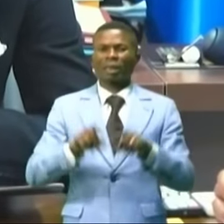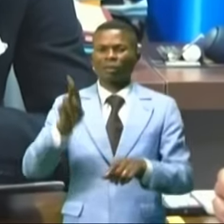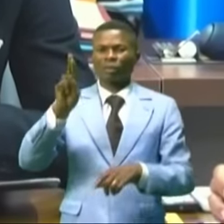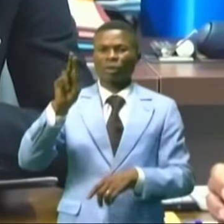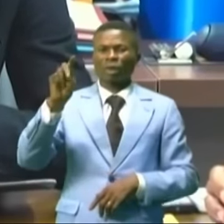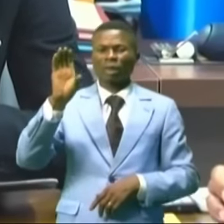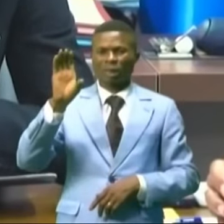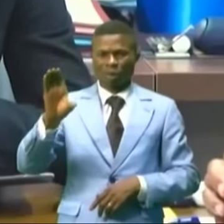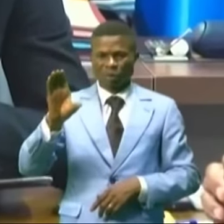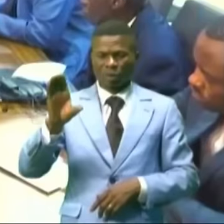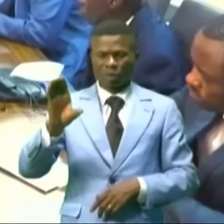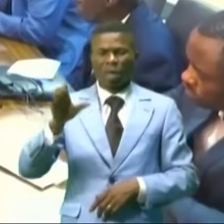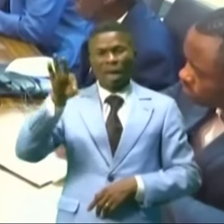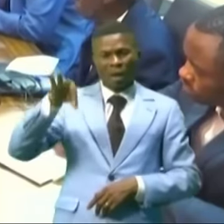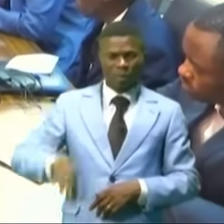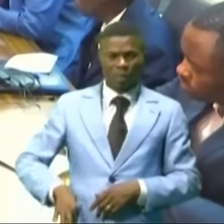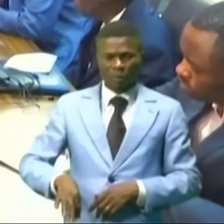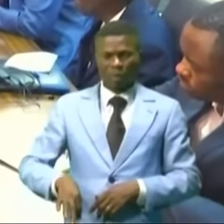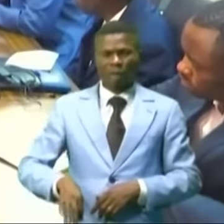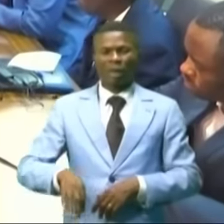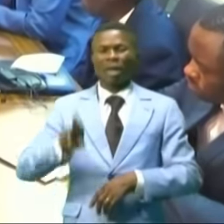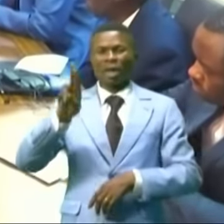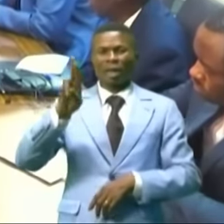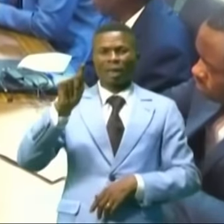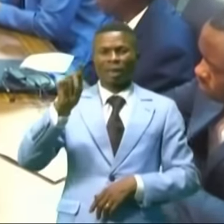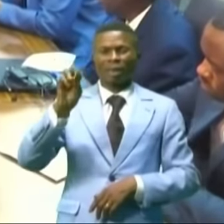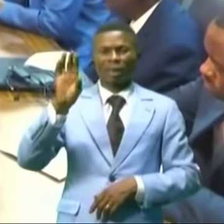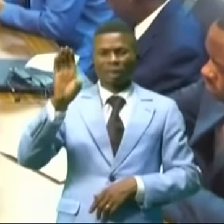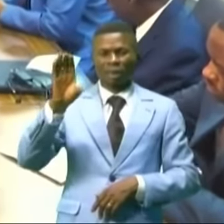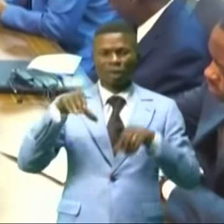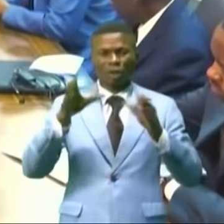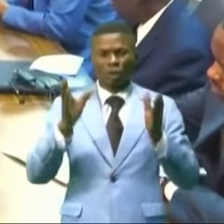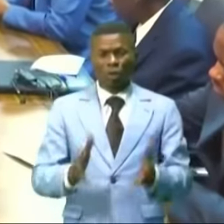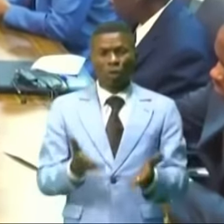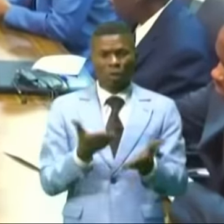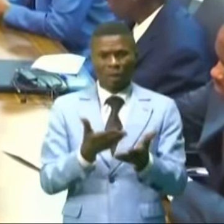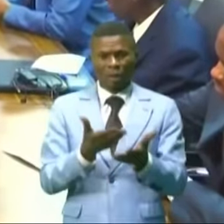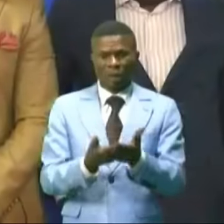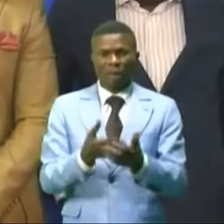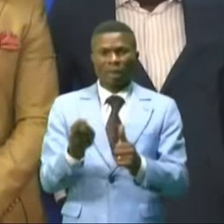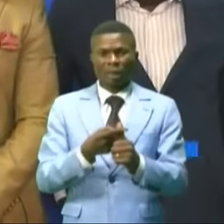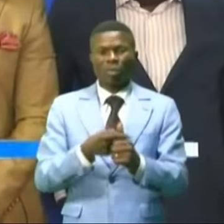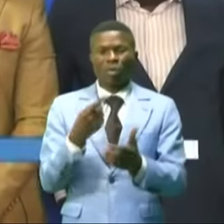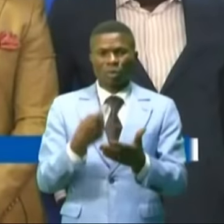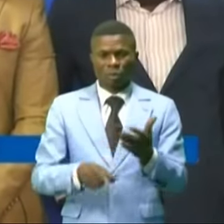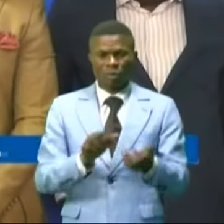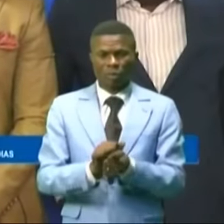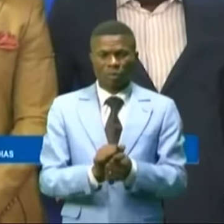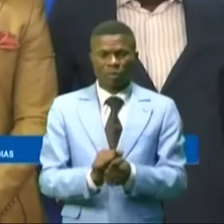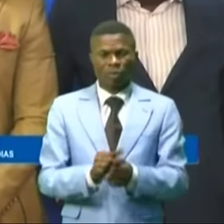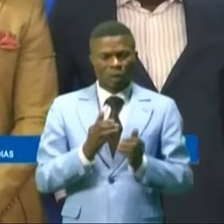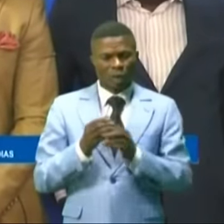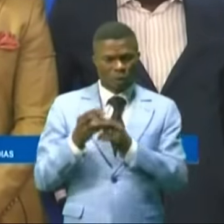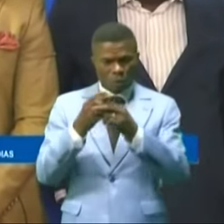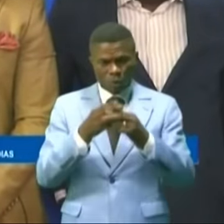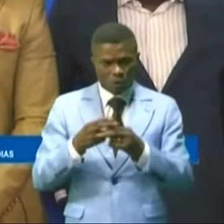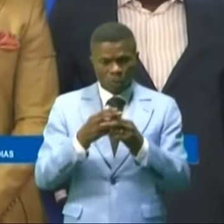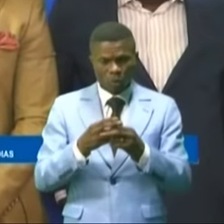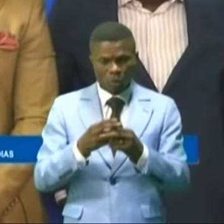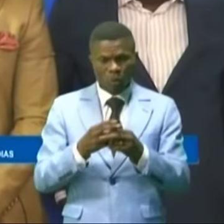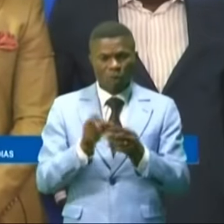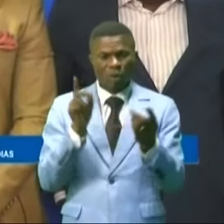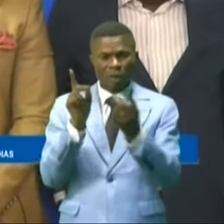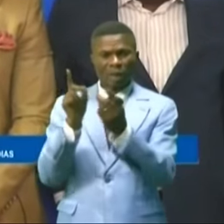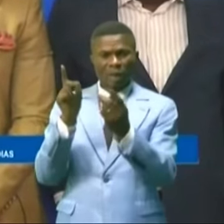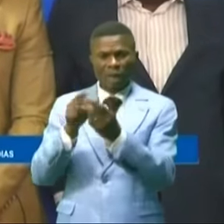RDC au profit de la radio-télévision nationale. Il s'agissait de poursuivre les contacts qui avaient